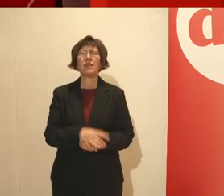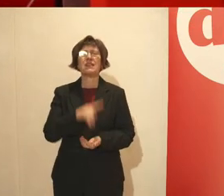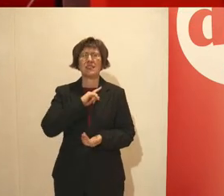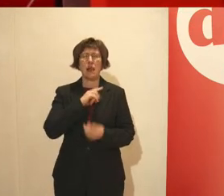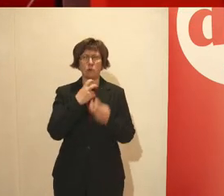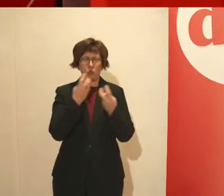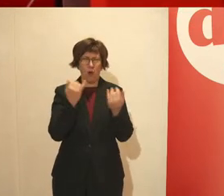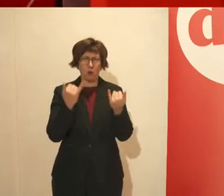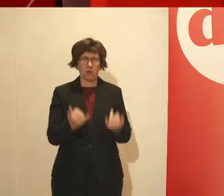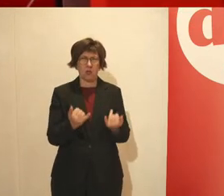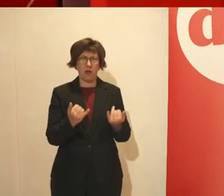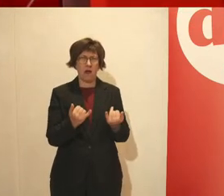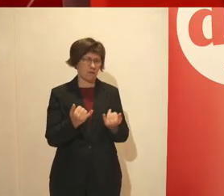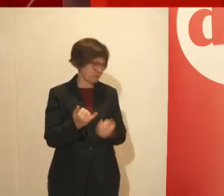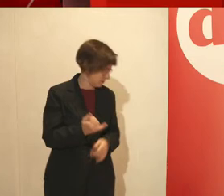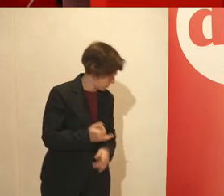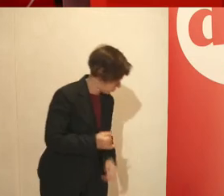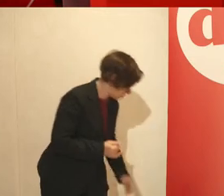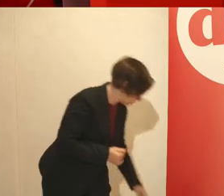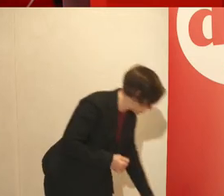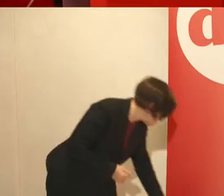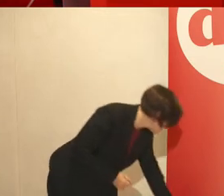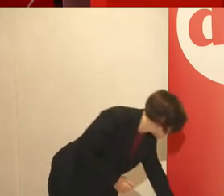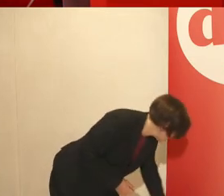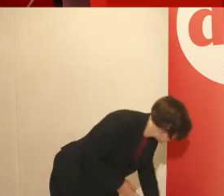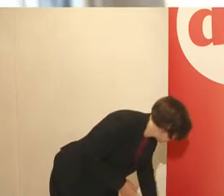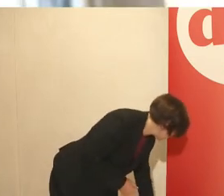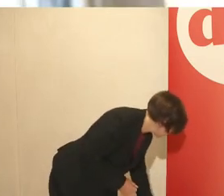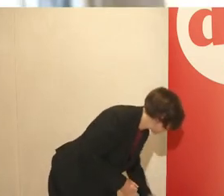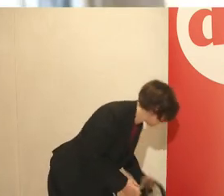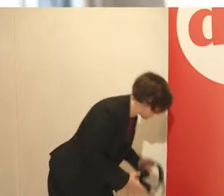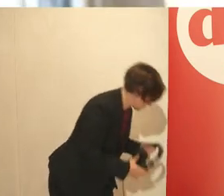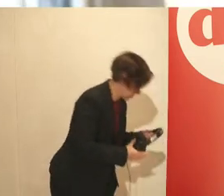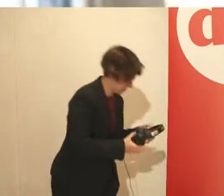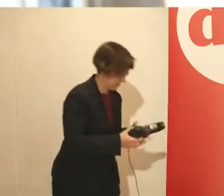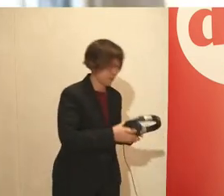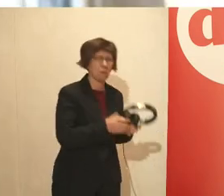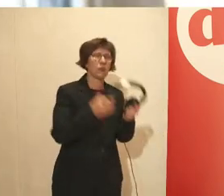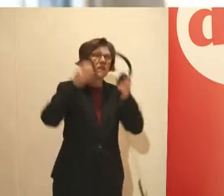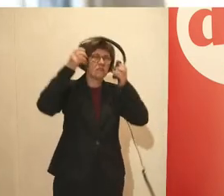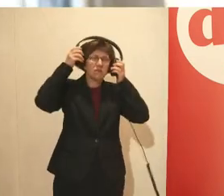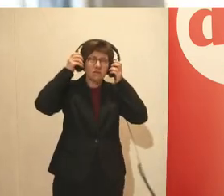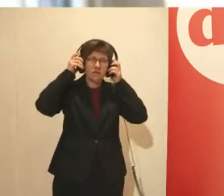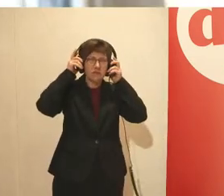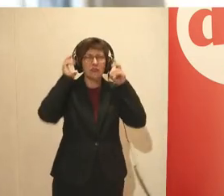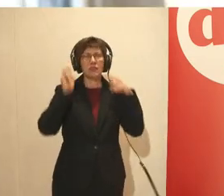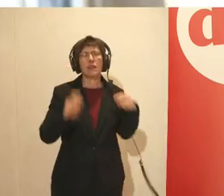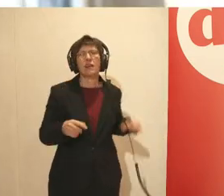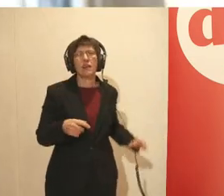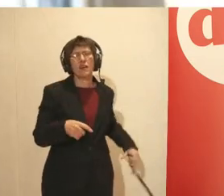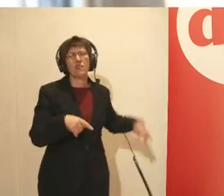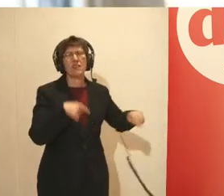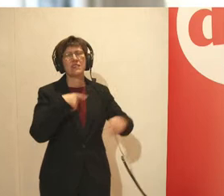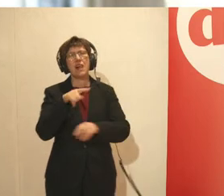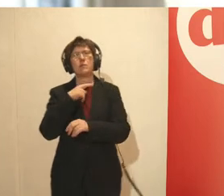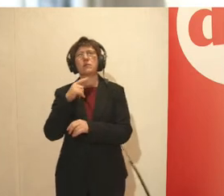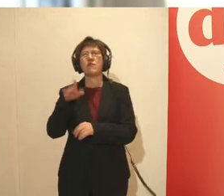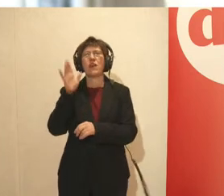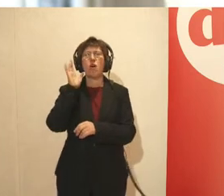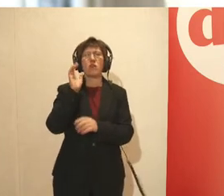ja ich hin zu hause und nochmal ganz herzlich